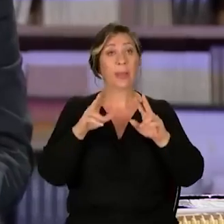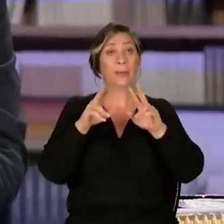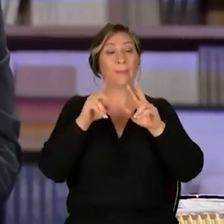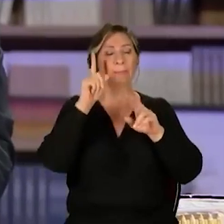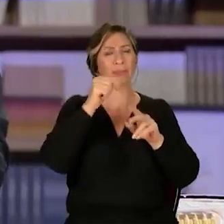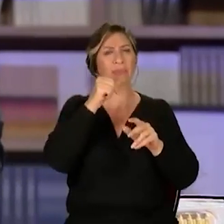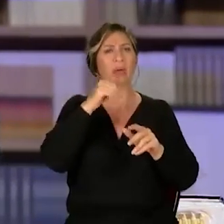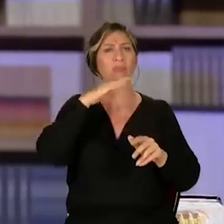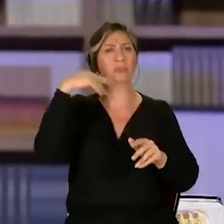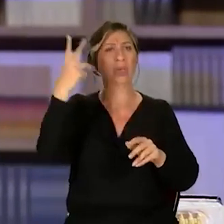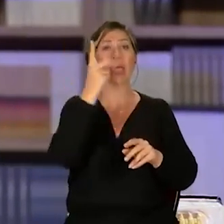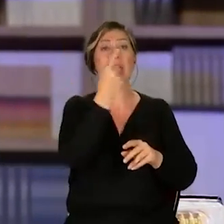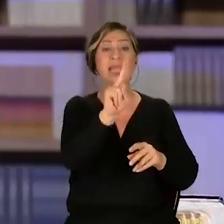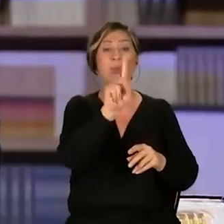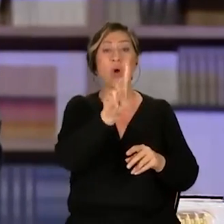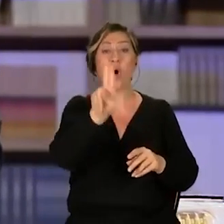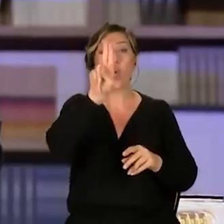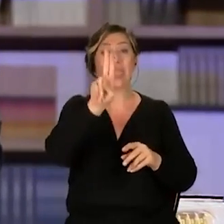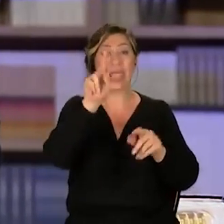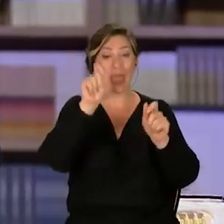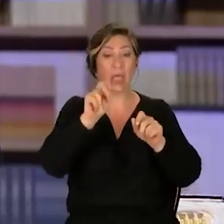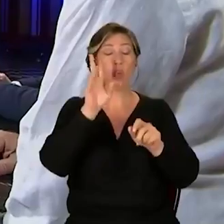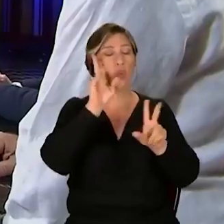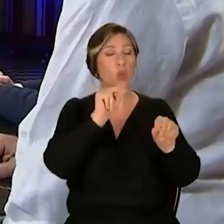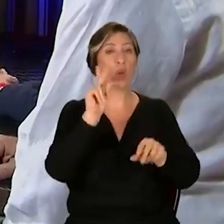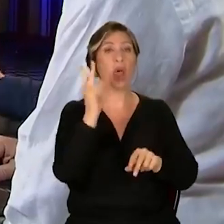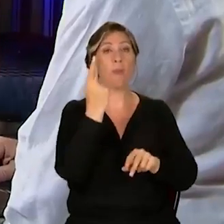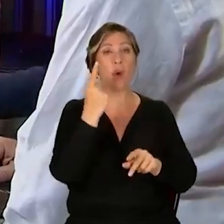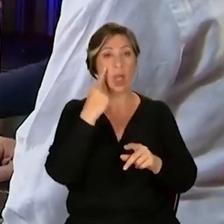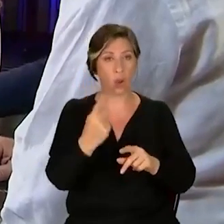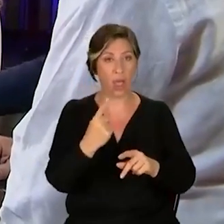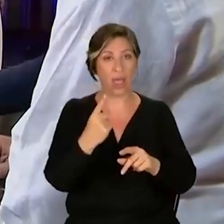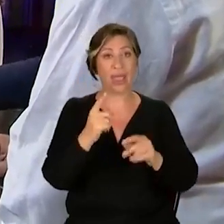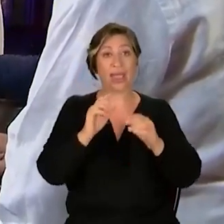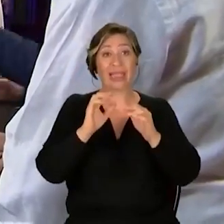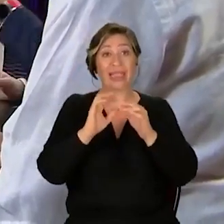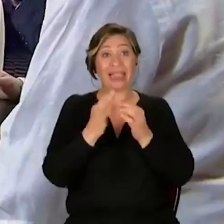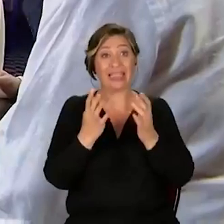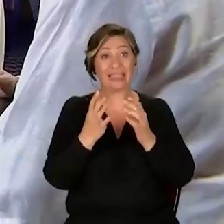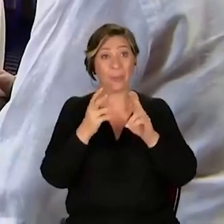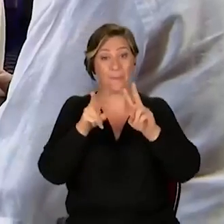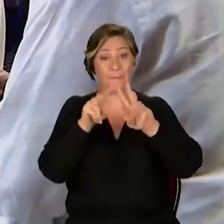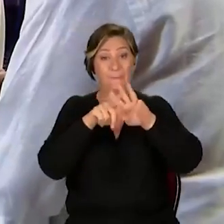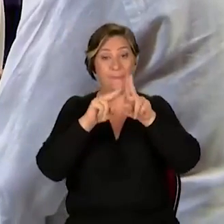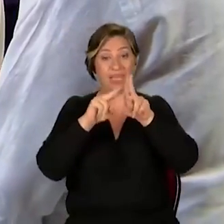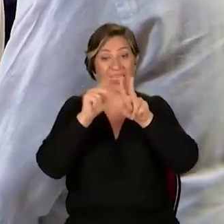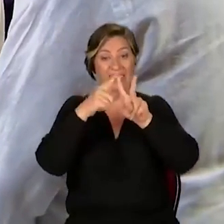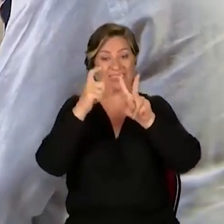McKinsey 2017 yılında oluşturduğu uyku raporuna göre nedense McKinsey böyle bir şey